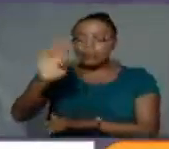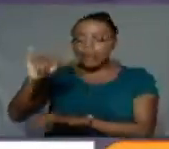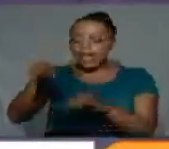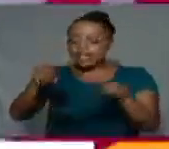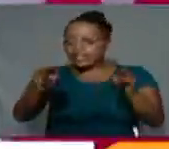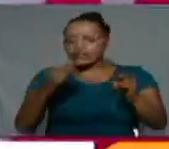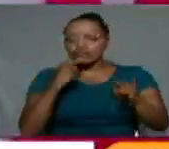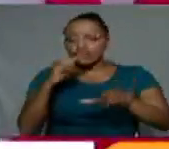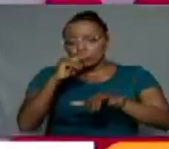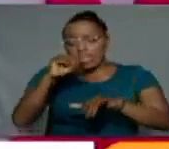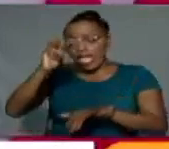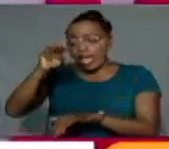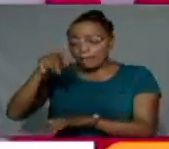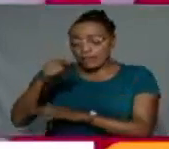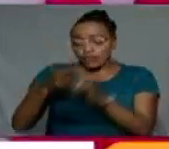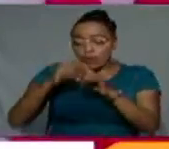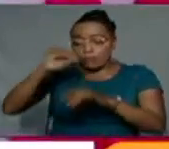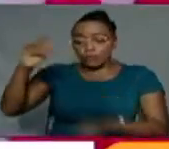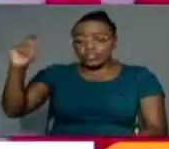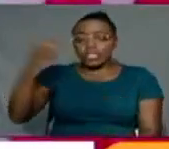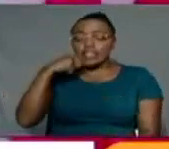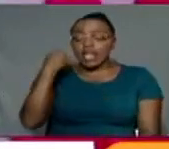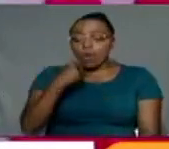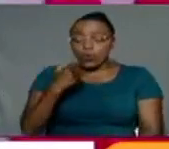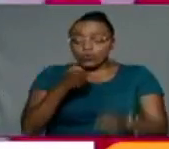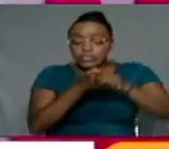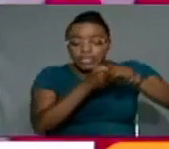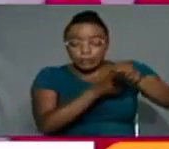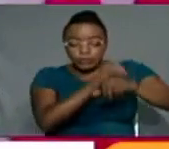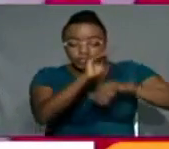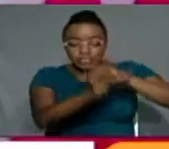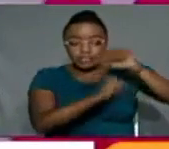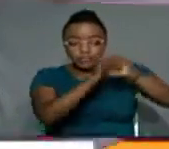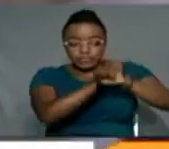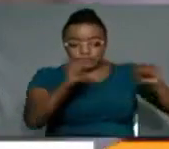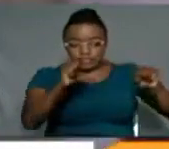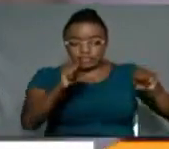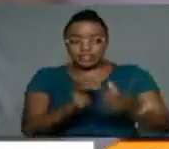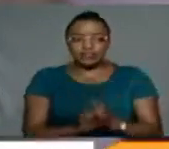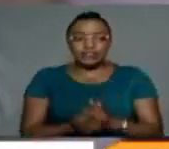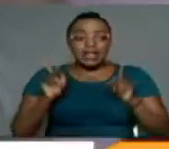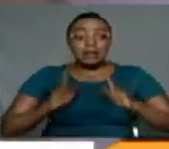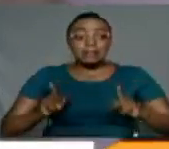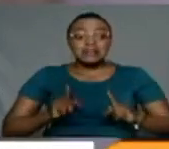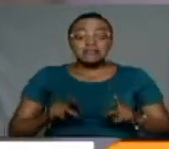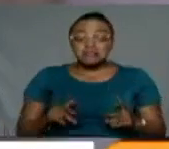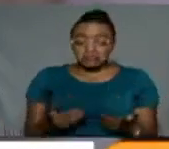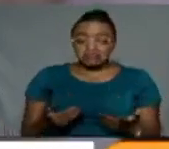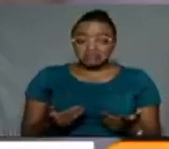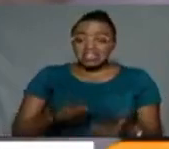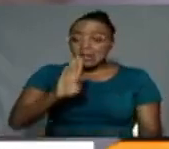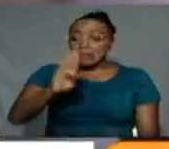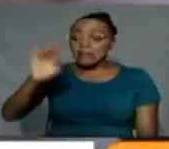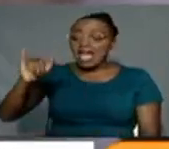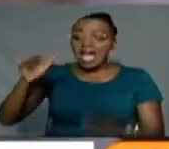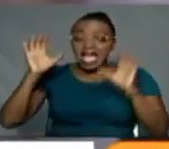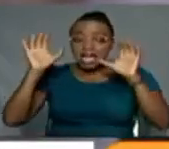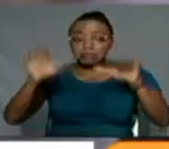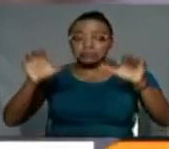kuwakaripia wabunge wa eneo la Mlima Kenya wanaoegemea mrengo wa naibu wake Ruto. Watu wamezoea BBI ni